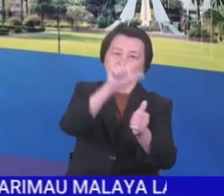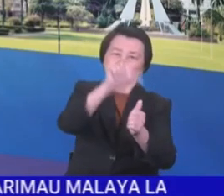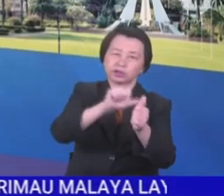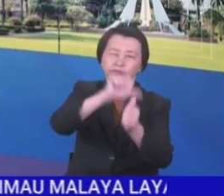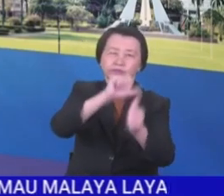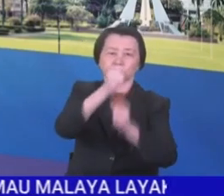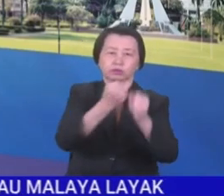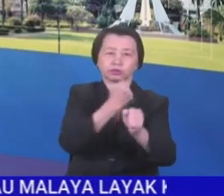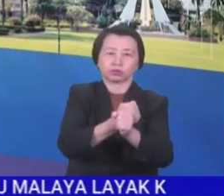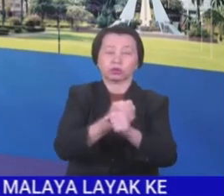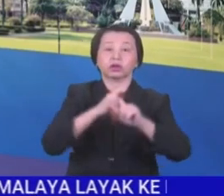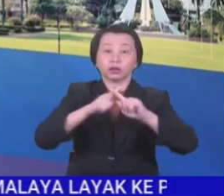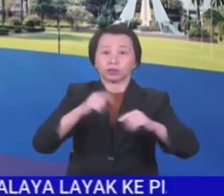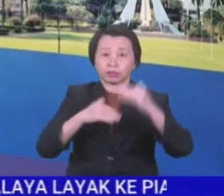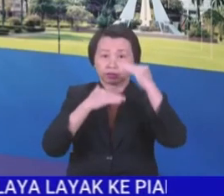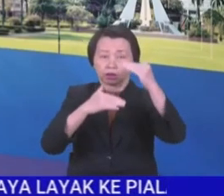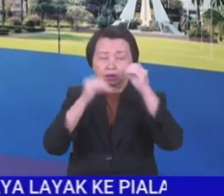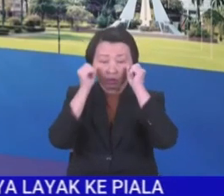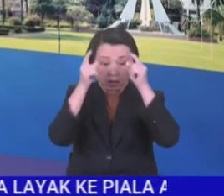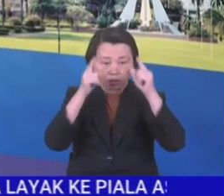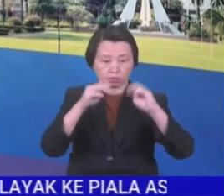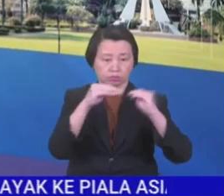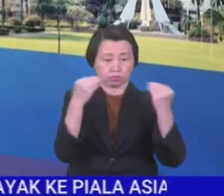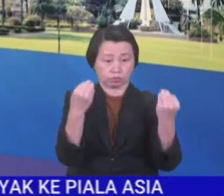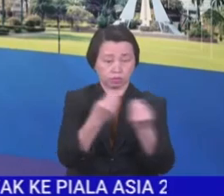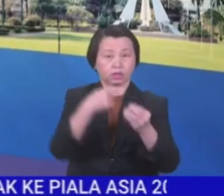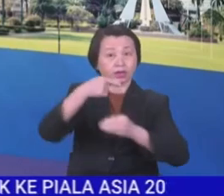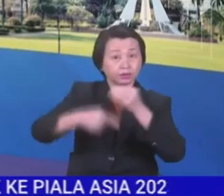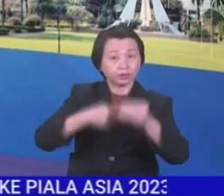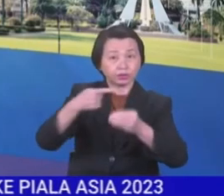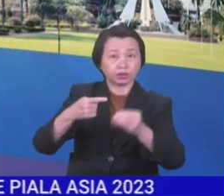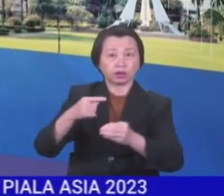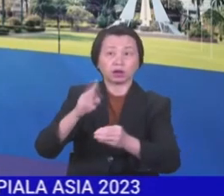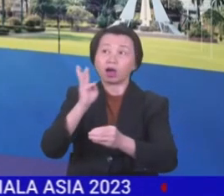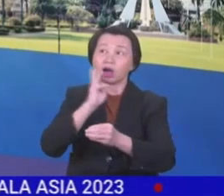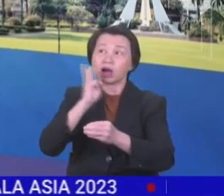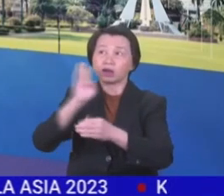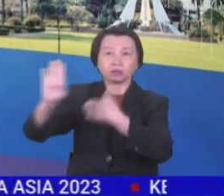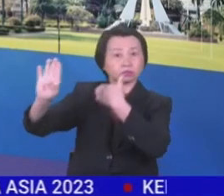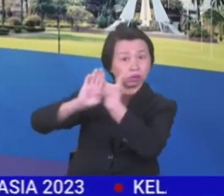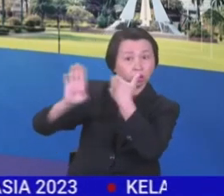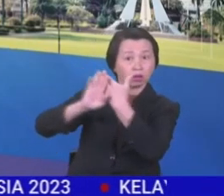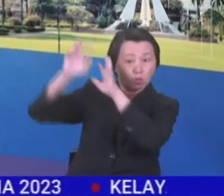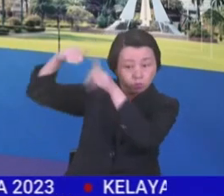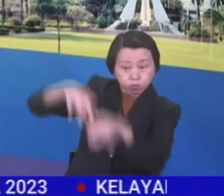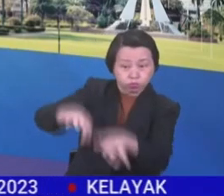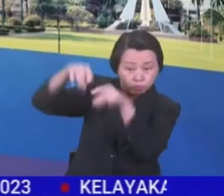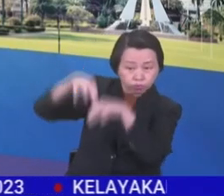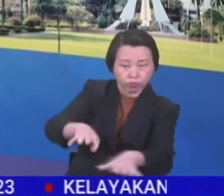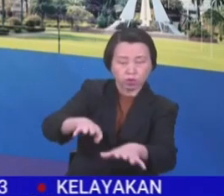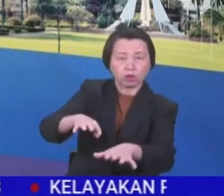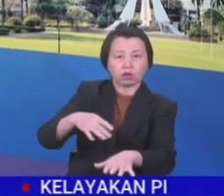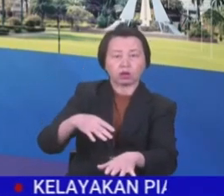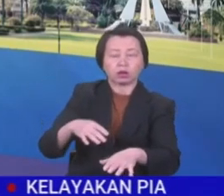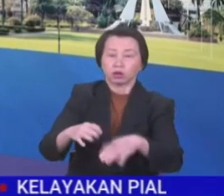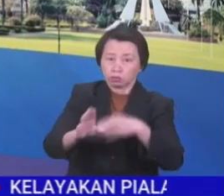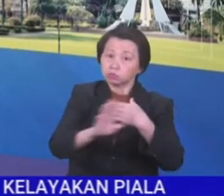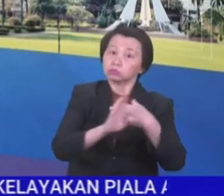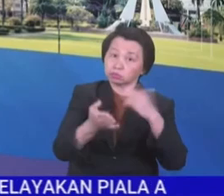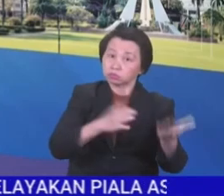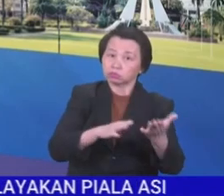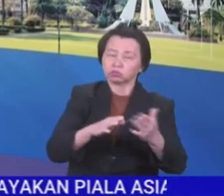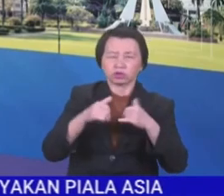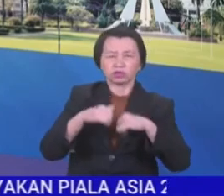tahun. Namun, tahap kesedaran masyarakat berkenaan fenomena bahaya yang berisiko meragut nyawa itu